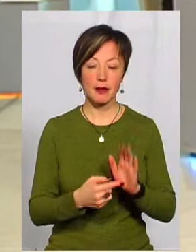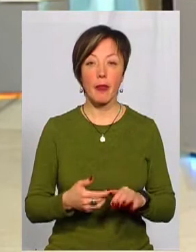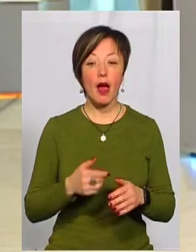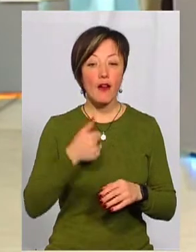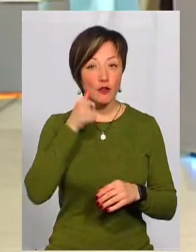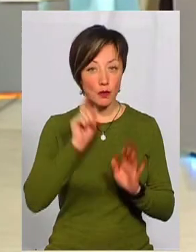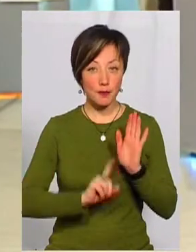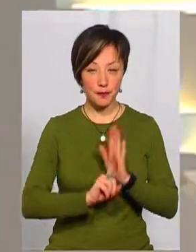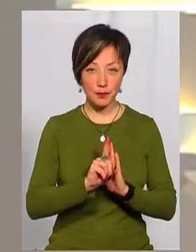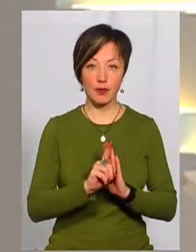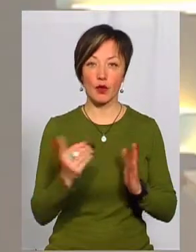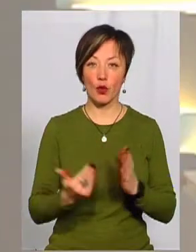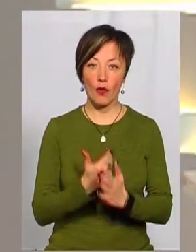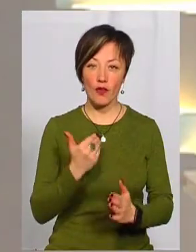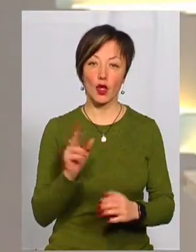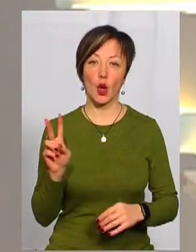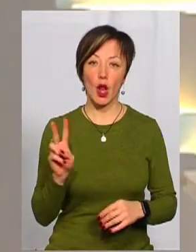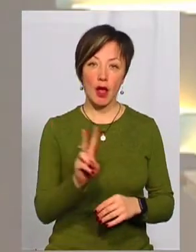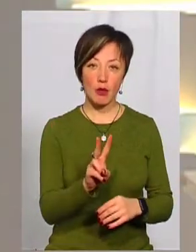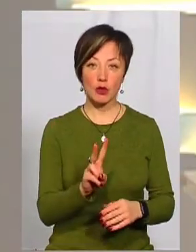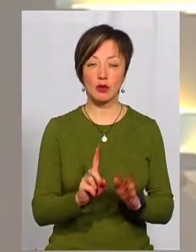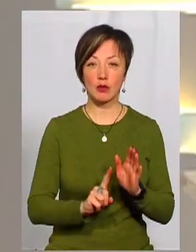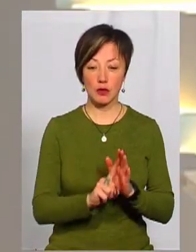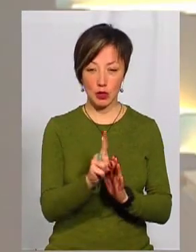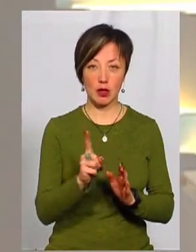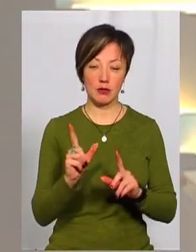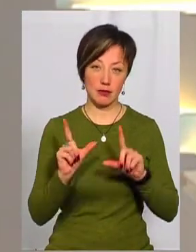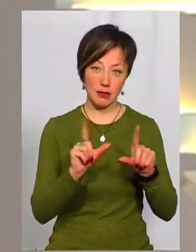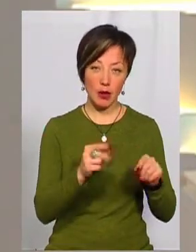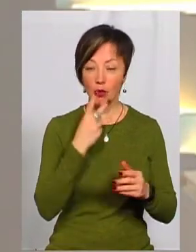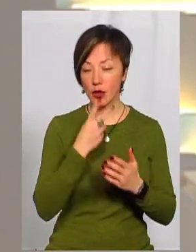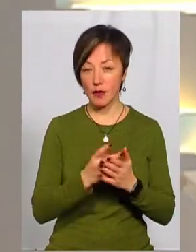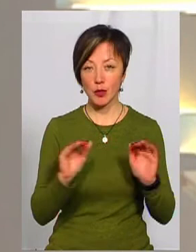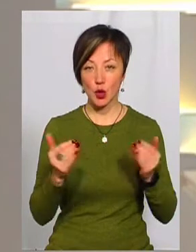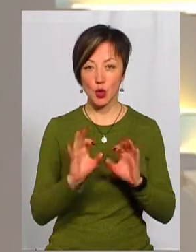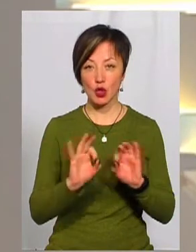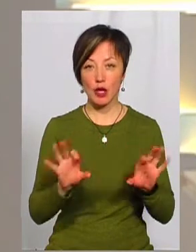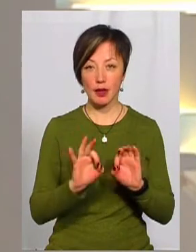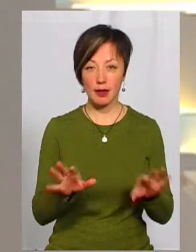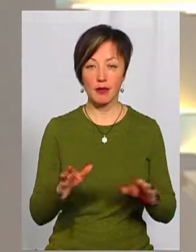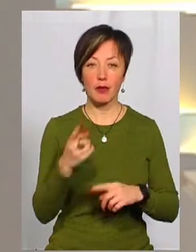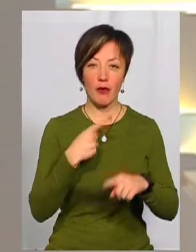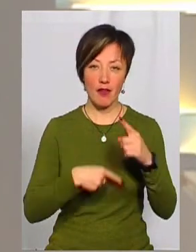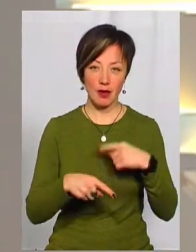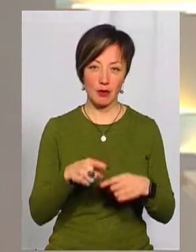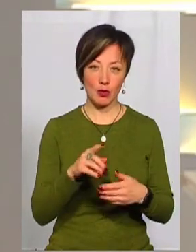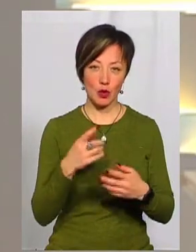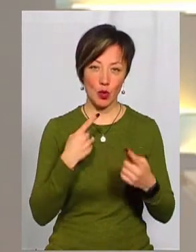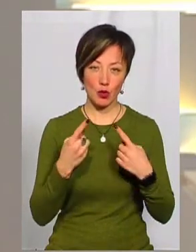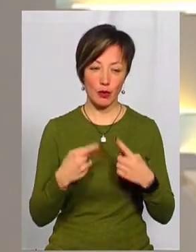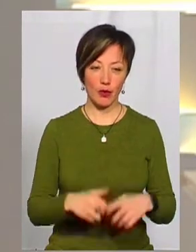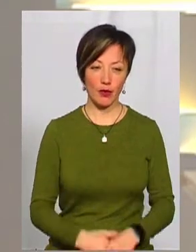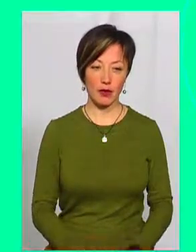Від учора, як ми вже згадували, нові автономні тролейбуси вийшли на маршрут. Подивимось сюжет Анастасії Збродової і з вами продовжимо